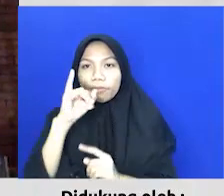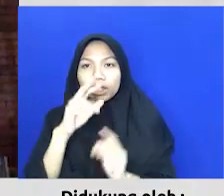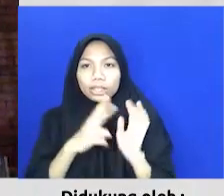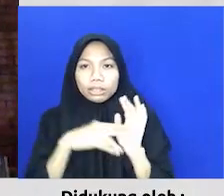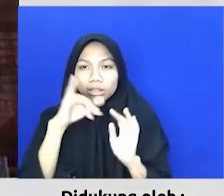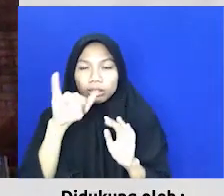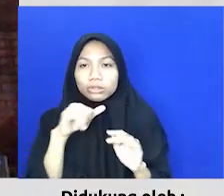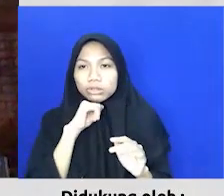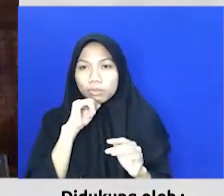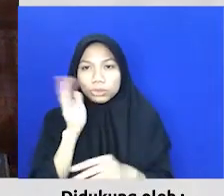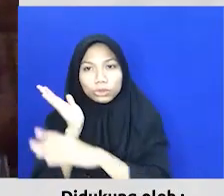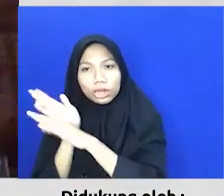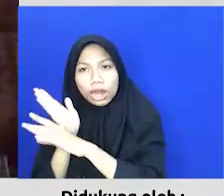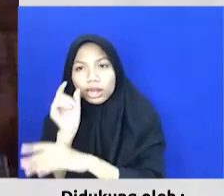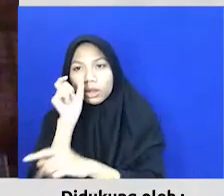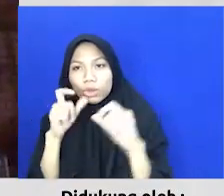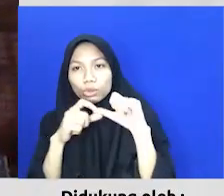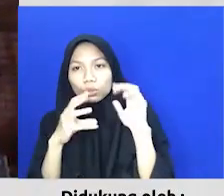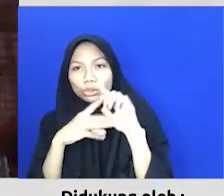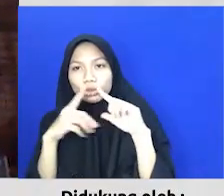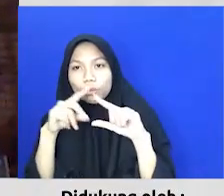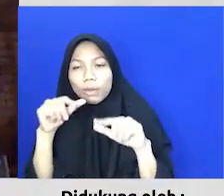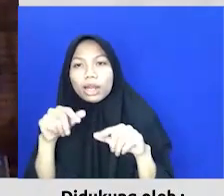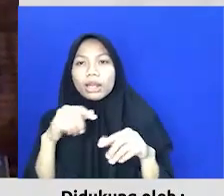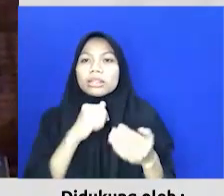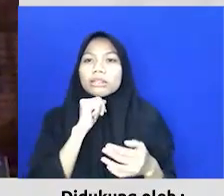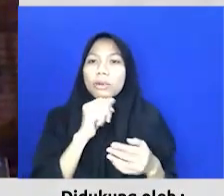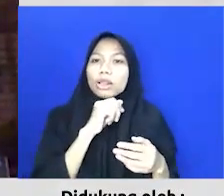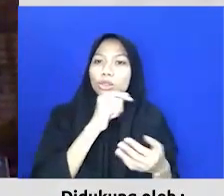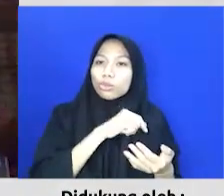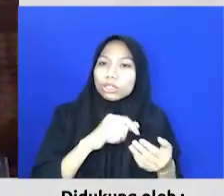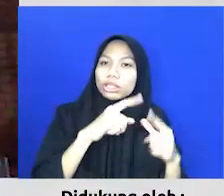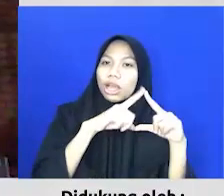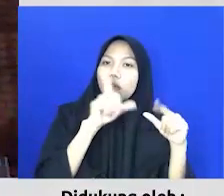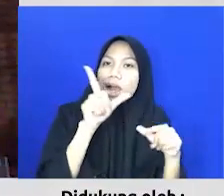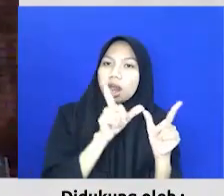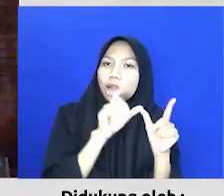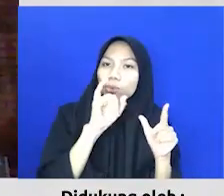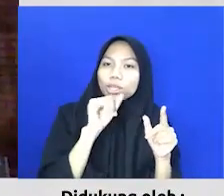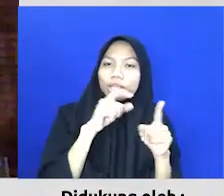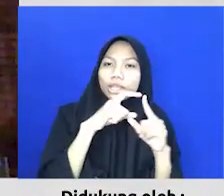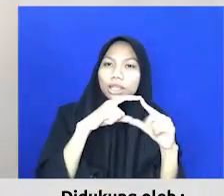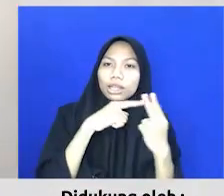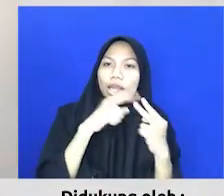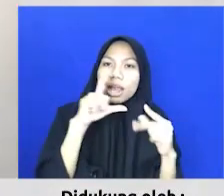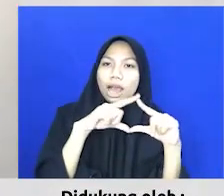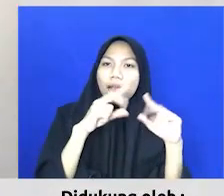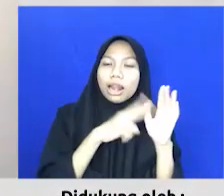Agung. Tamu Agung itu juga satu film yang dianggap sangat penting dalam konteks bicara tentang satir